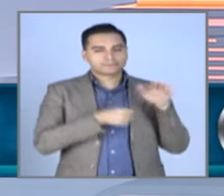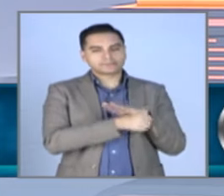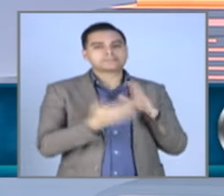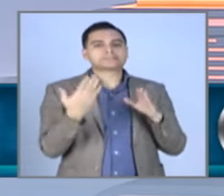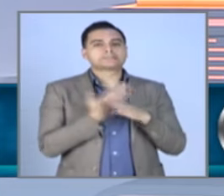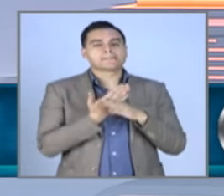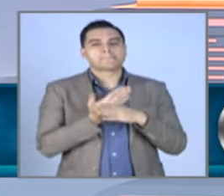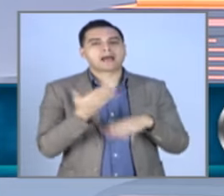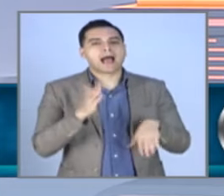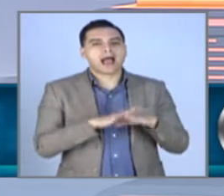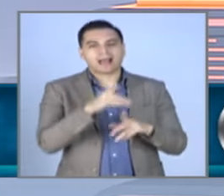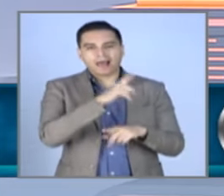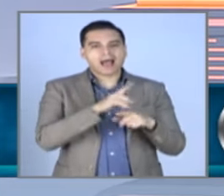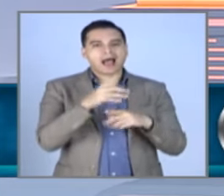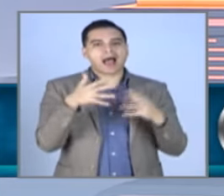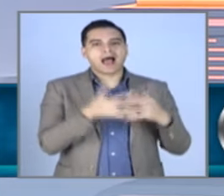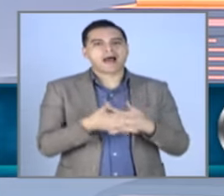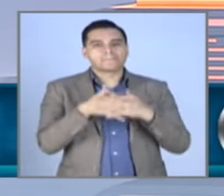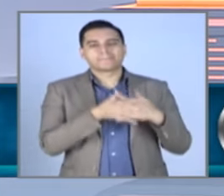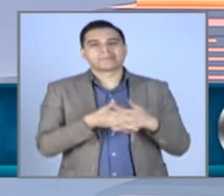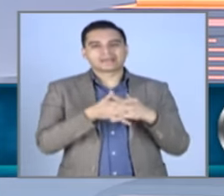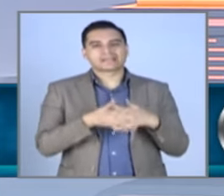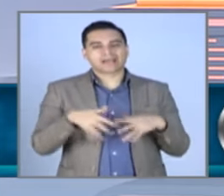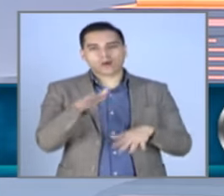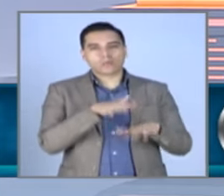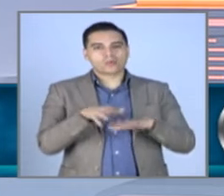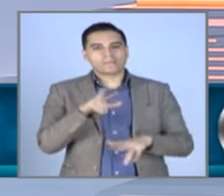اعتراض على استقبال أمريكا الحليفة،